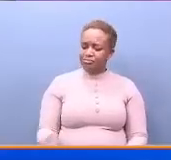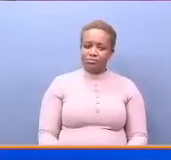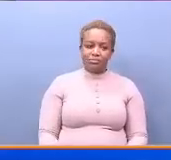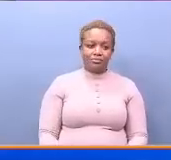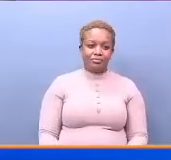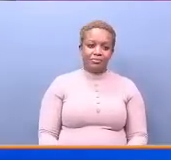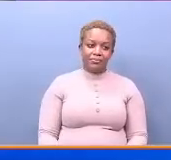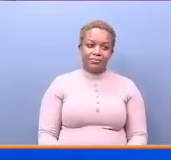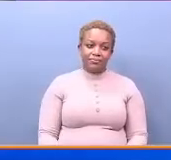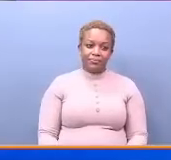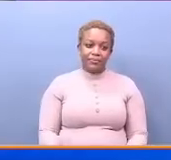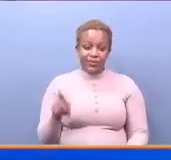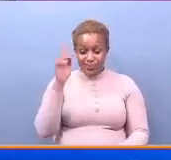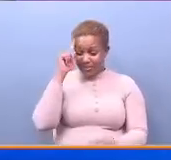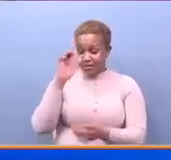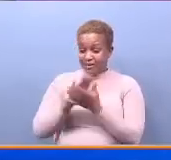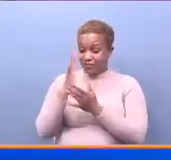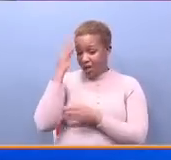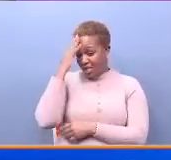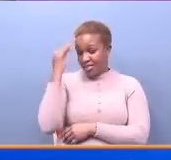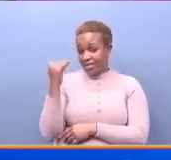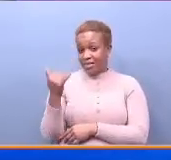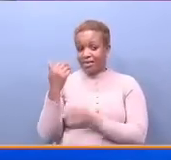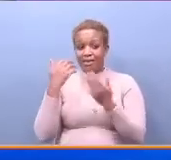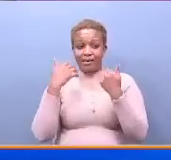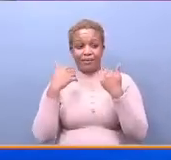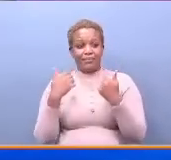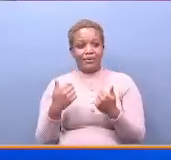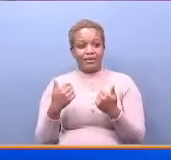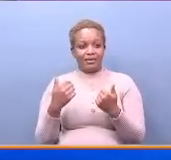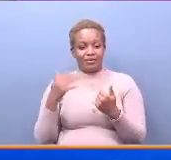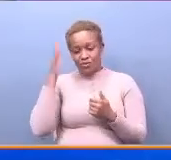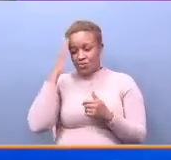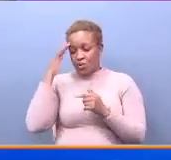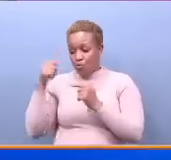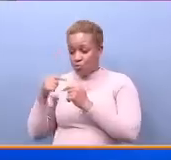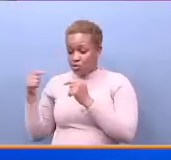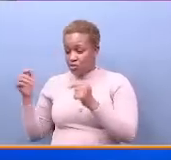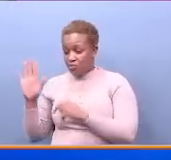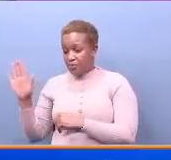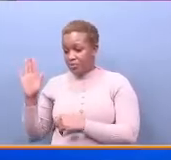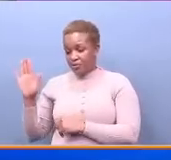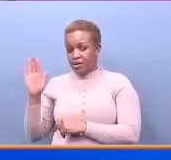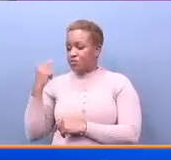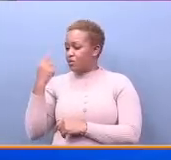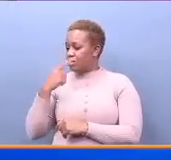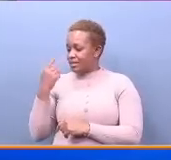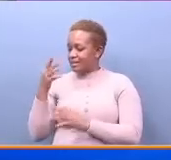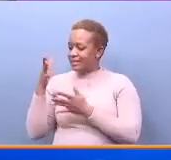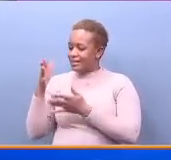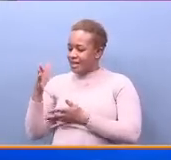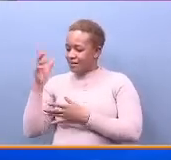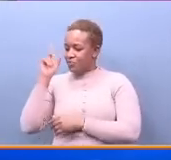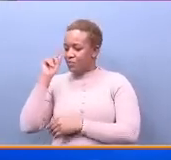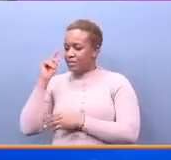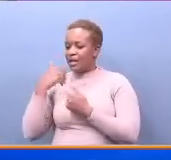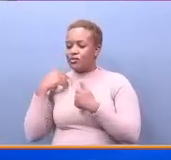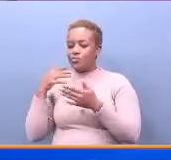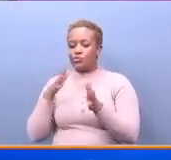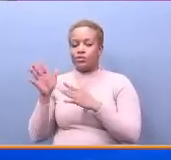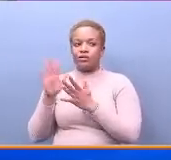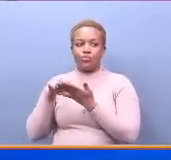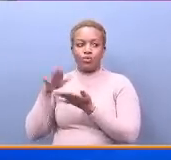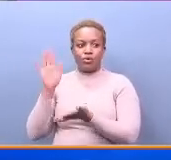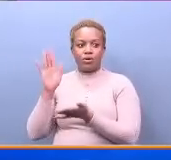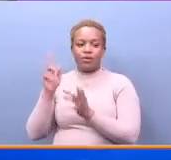Kipi kinakupa hiyo imani? Manake wanasema bado mpinzani wako ambaye ni mkuu pale Mombasa ana nafasi kubwa zaidi. Sawa, kama ni